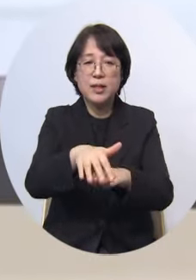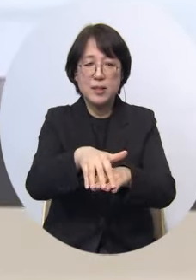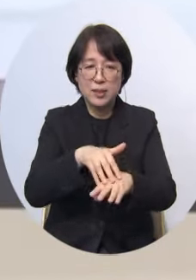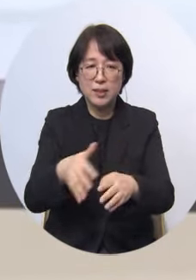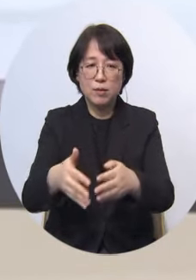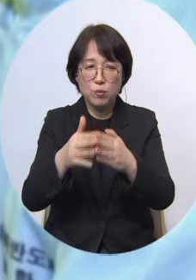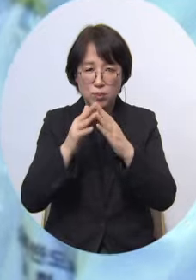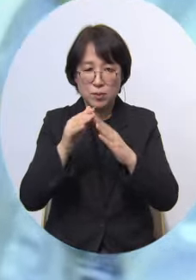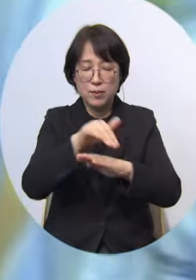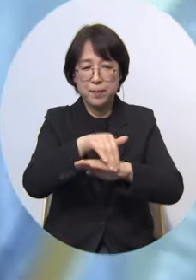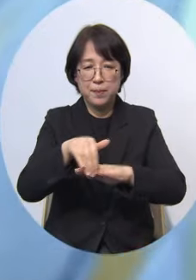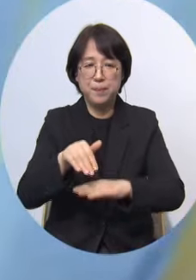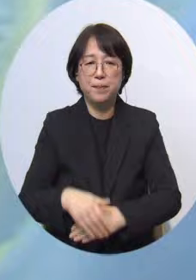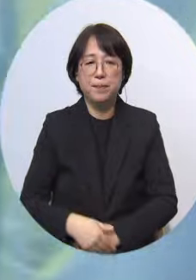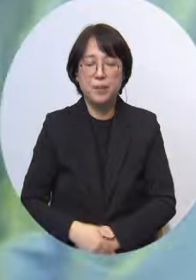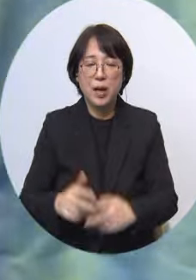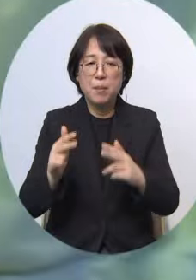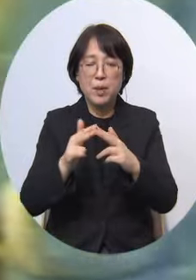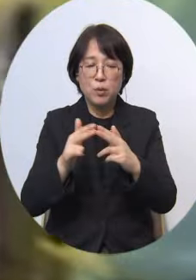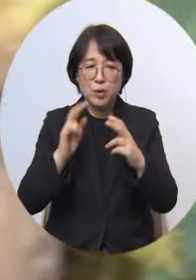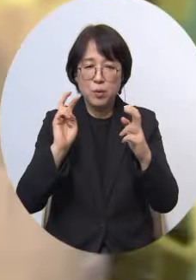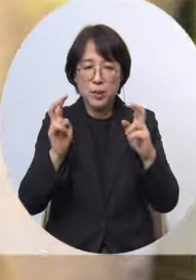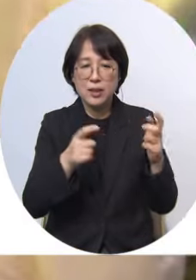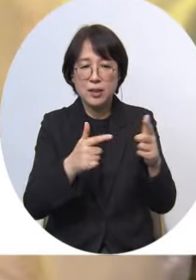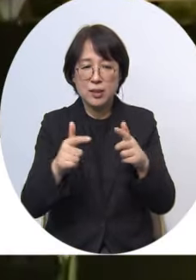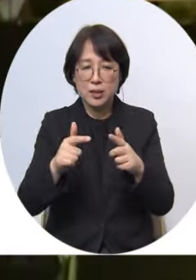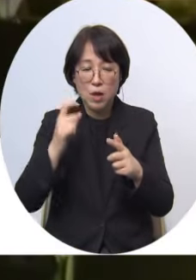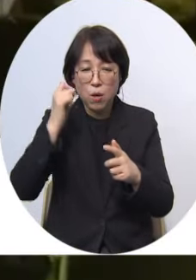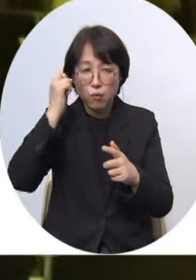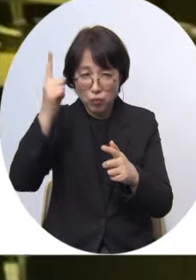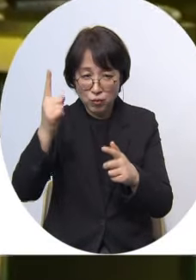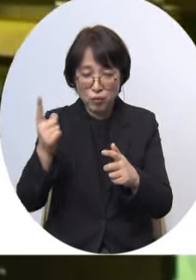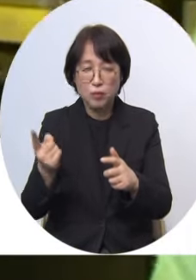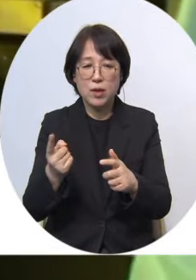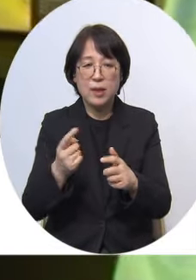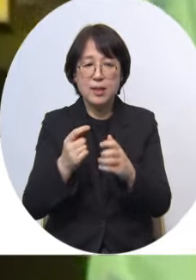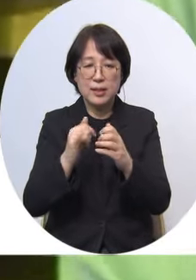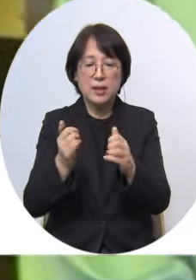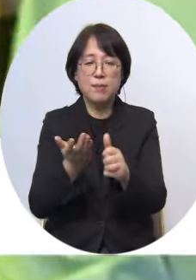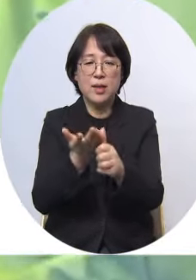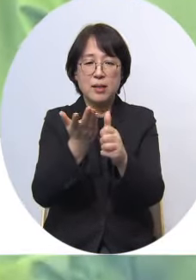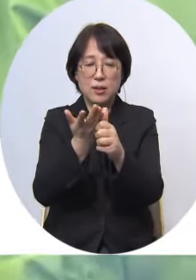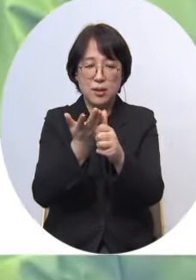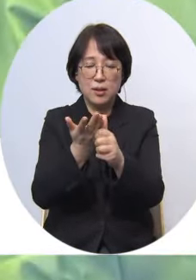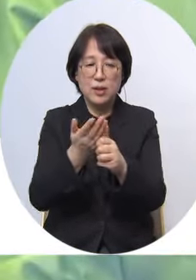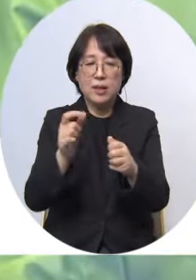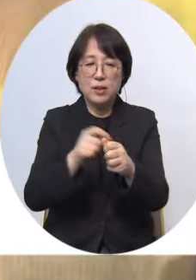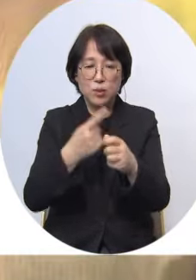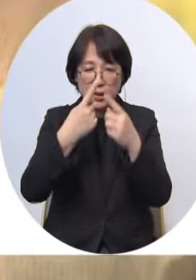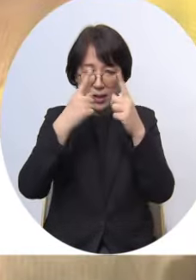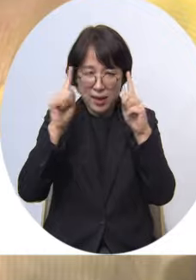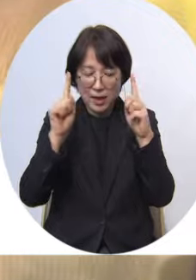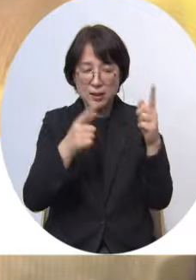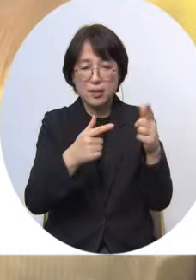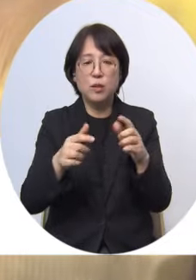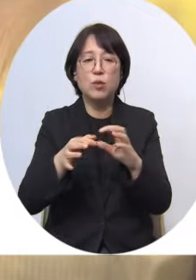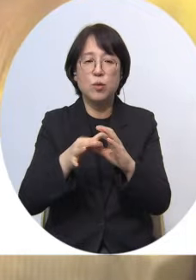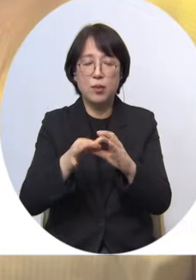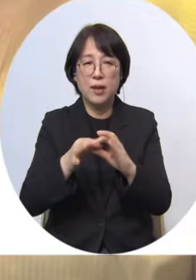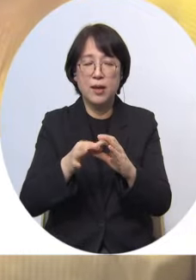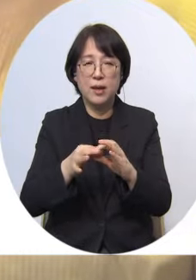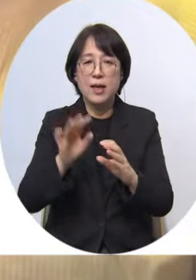구축할 예정입니다. 반도체 업계 우수 인재 양성도 중요합니다. 반도체 특성화 대학과 아카데미를 통해 실무